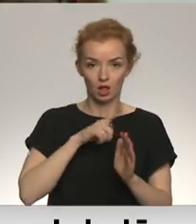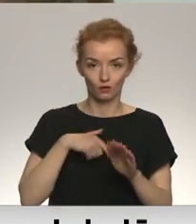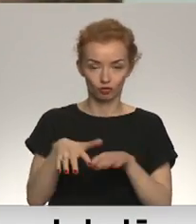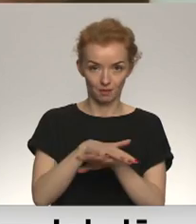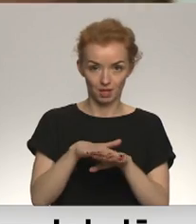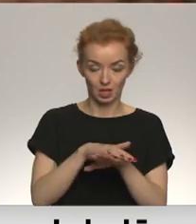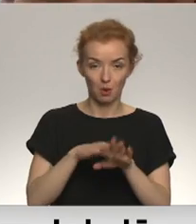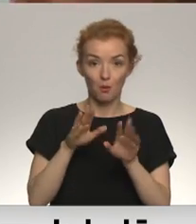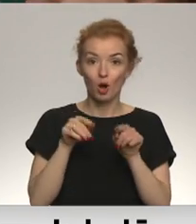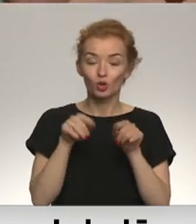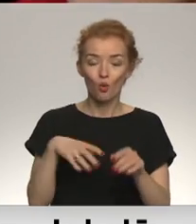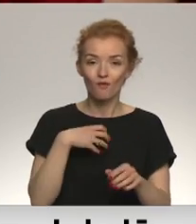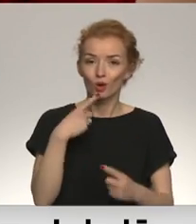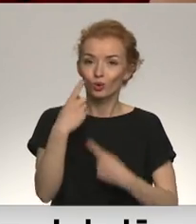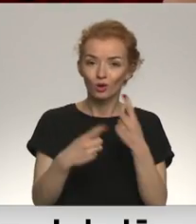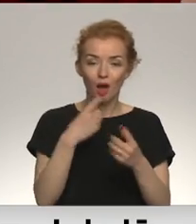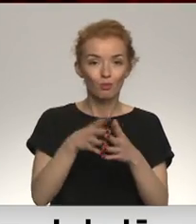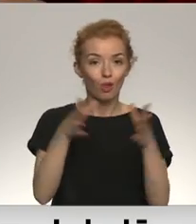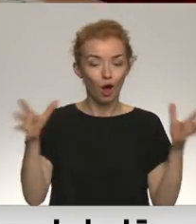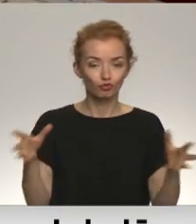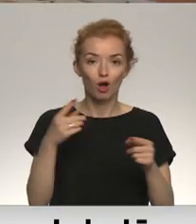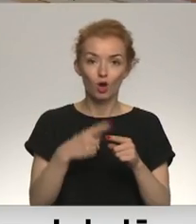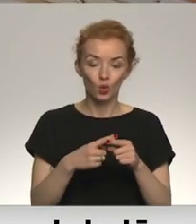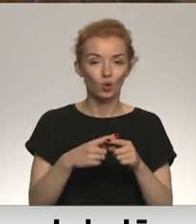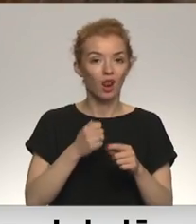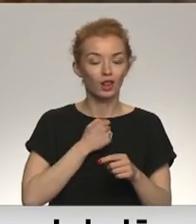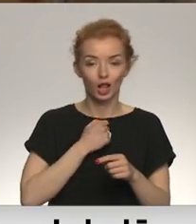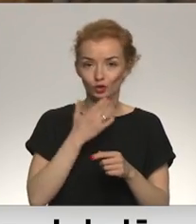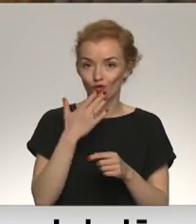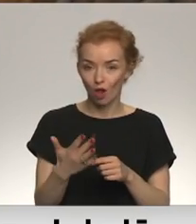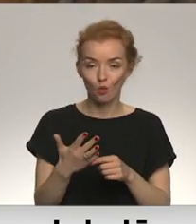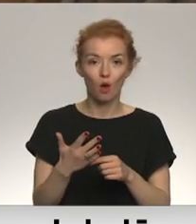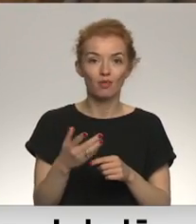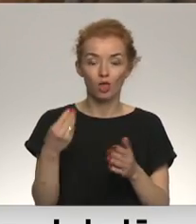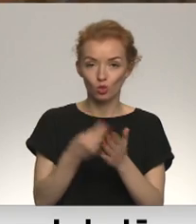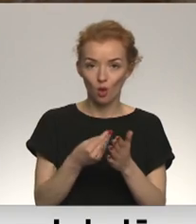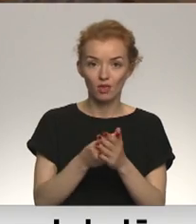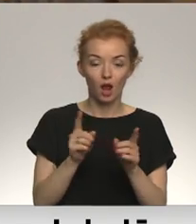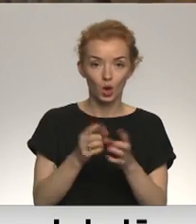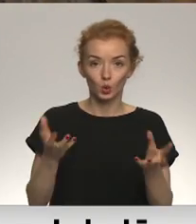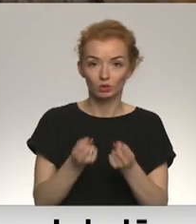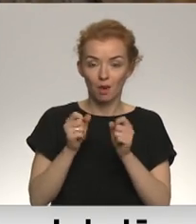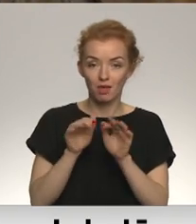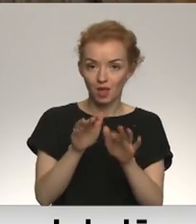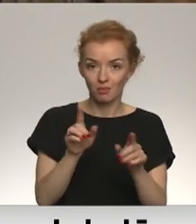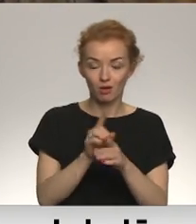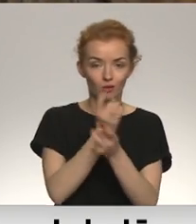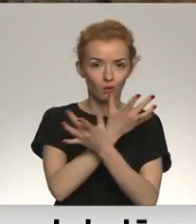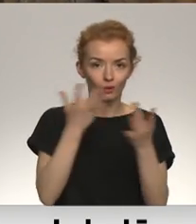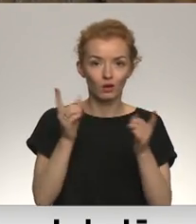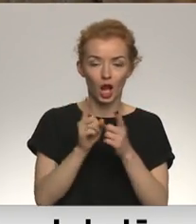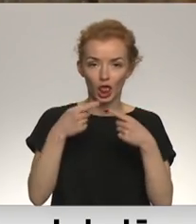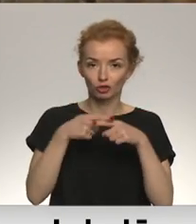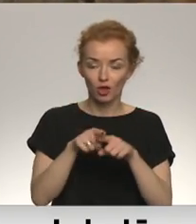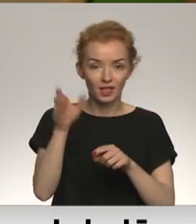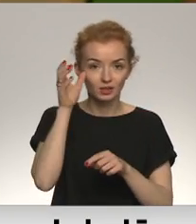to visu viņuprāt jārunā plašāk un jāskaidro, ka latgaliešu valoda praktiski noder uzņēmējdarbībā, kultūras aktivitātēs,